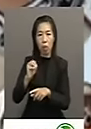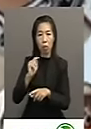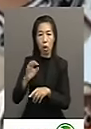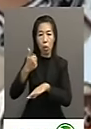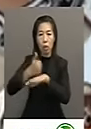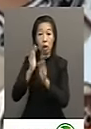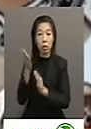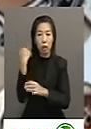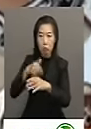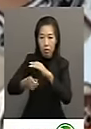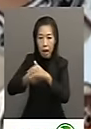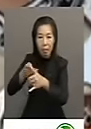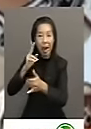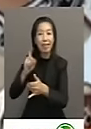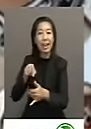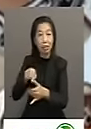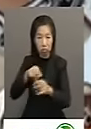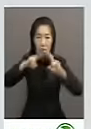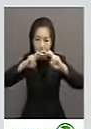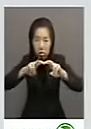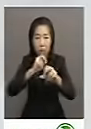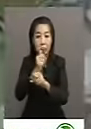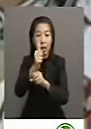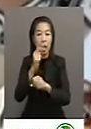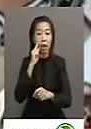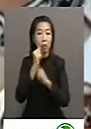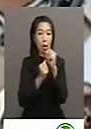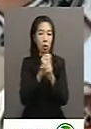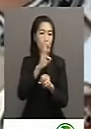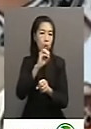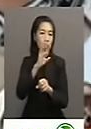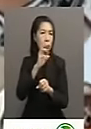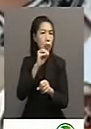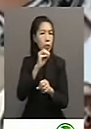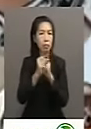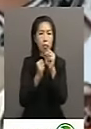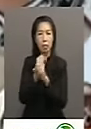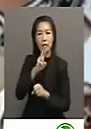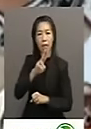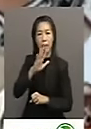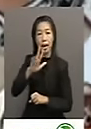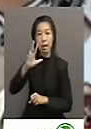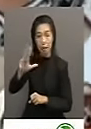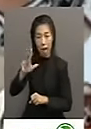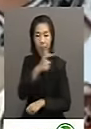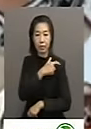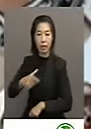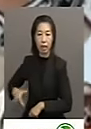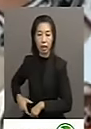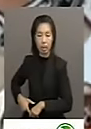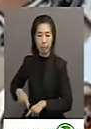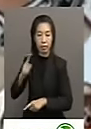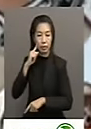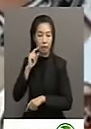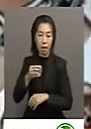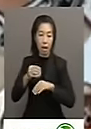ทด้วย ค่ะส่วนชีวิตหลังเกษียณอายุราชการเมื่อปี2553ค่ะมีพระบรมราชโองการโปรดเกล้าโปรดกระหม่อม